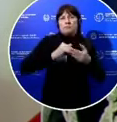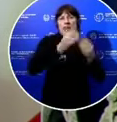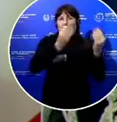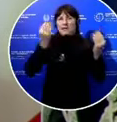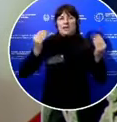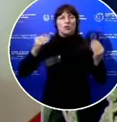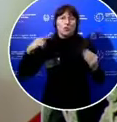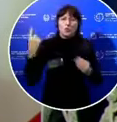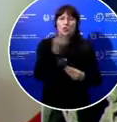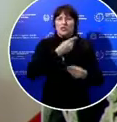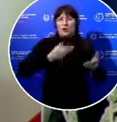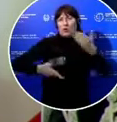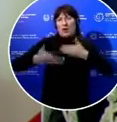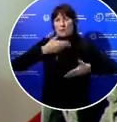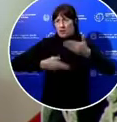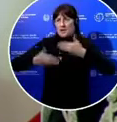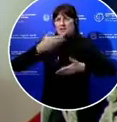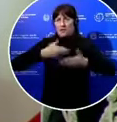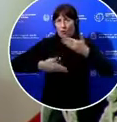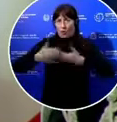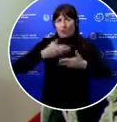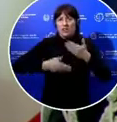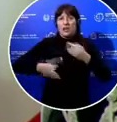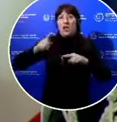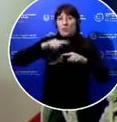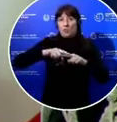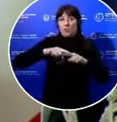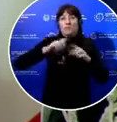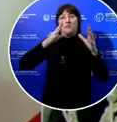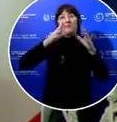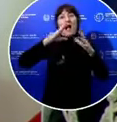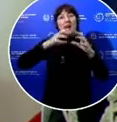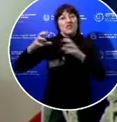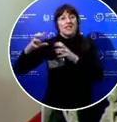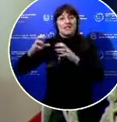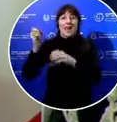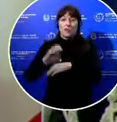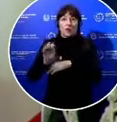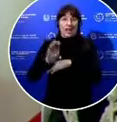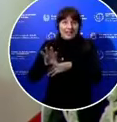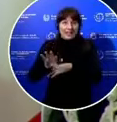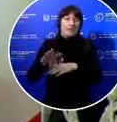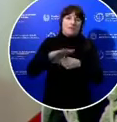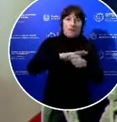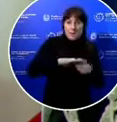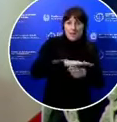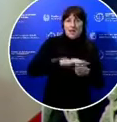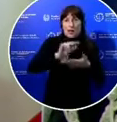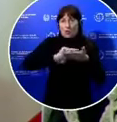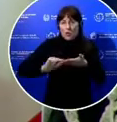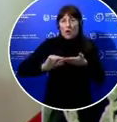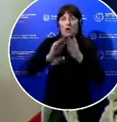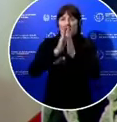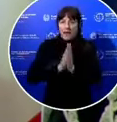il coinvolgimento degli enti locali e delle altre agenzie educative, famiglia, scuola, chiesa,